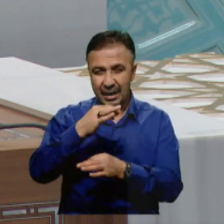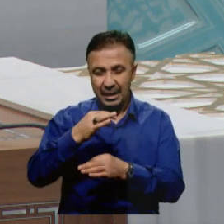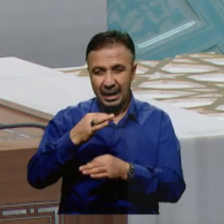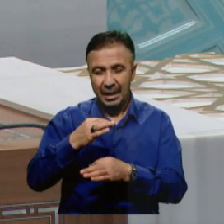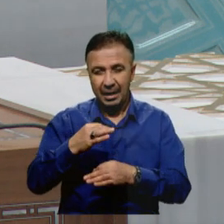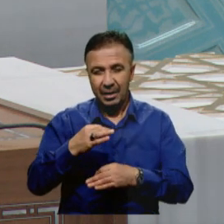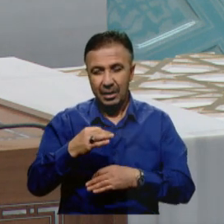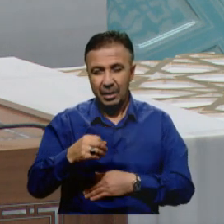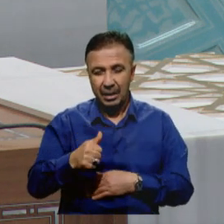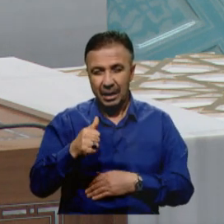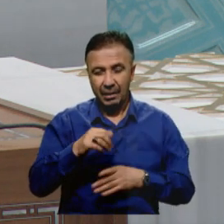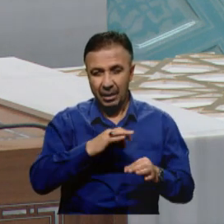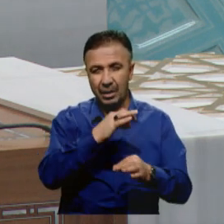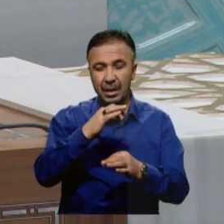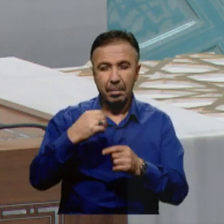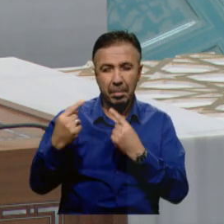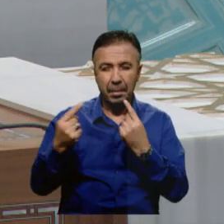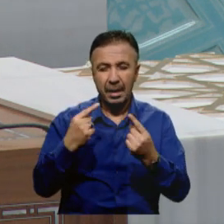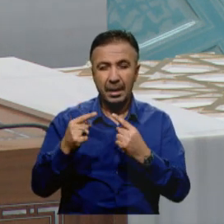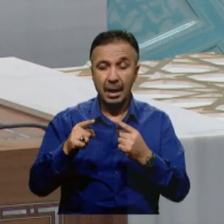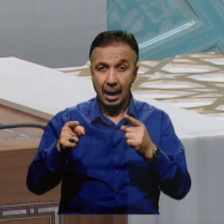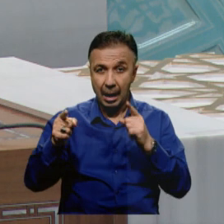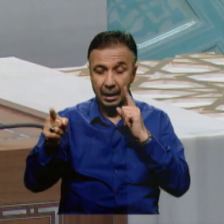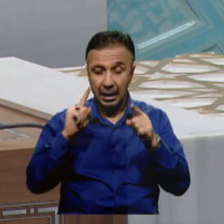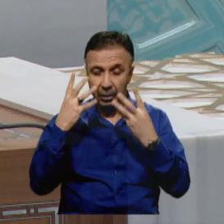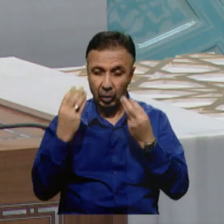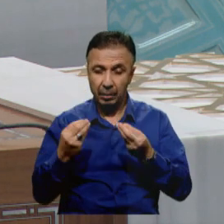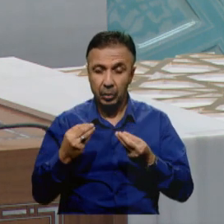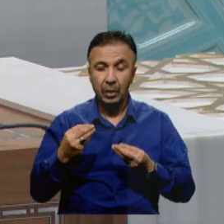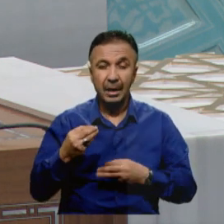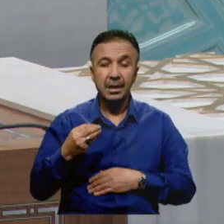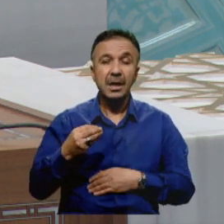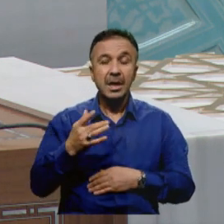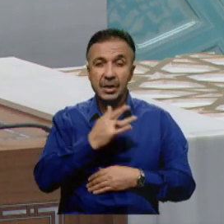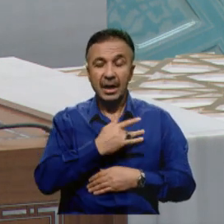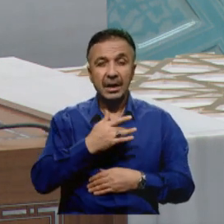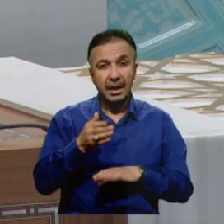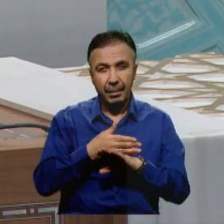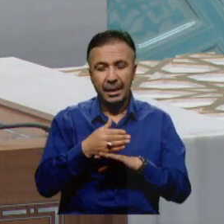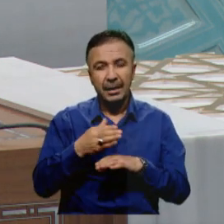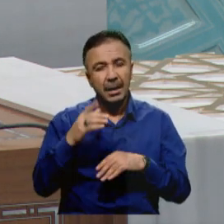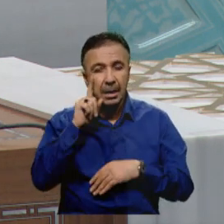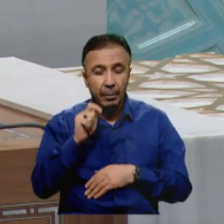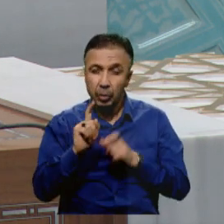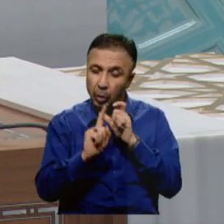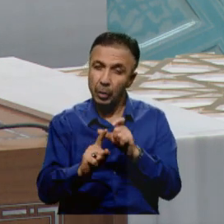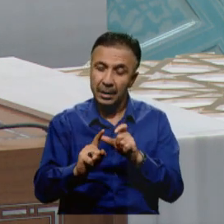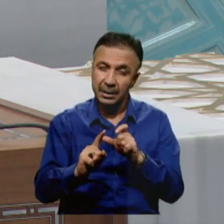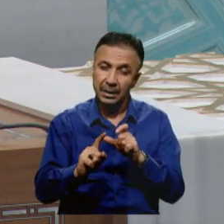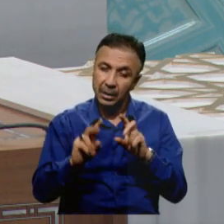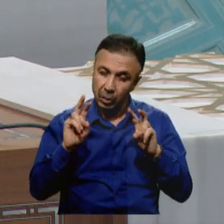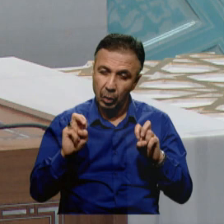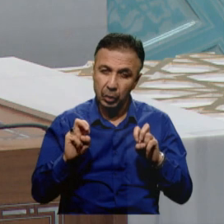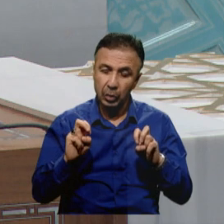adil olması, eşit davranması, onların malını, canını, namusunu koruması noktasında karşılıklı olarak